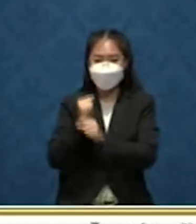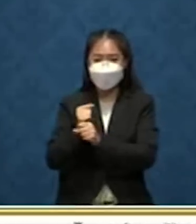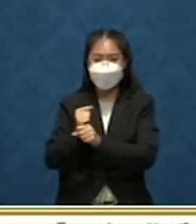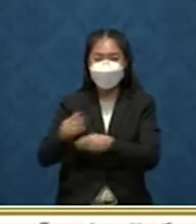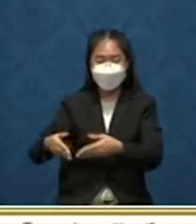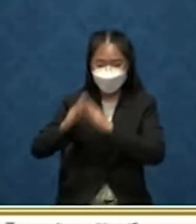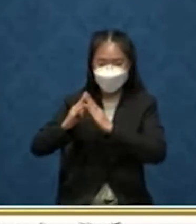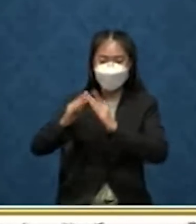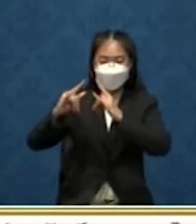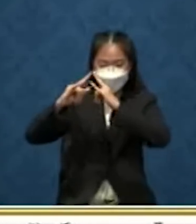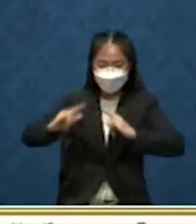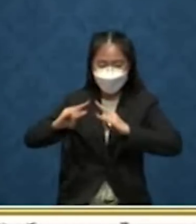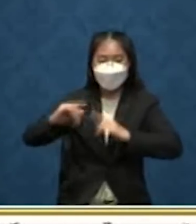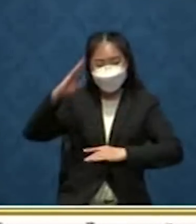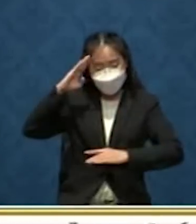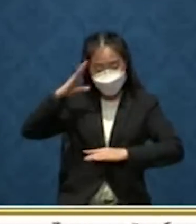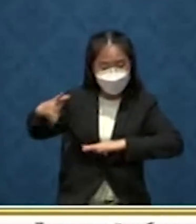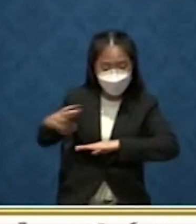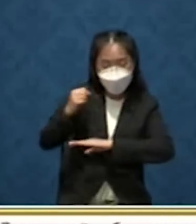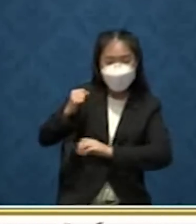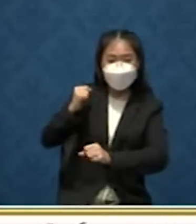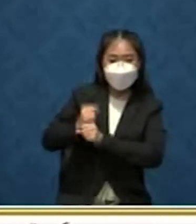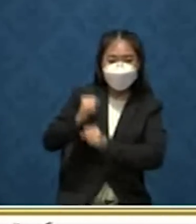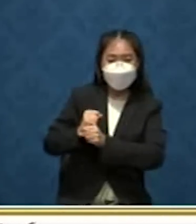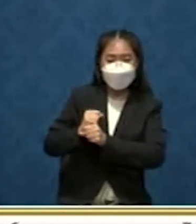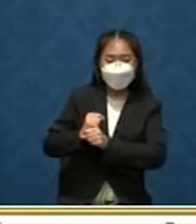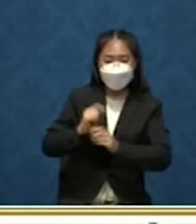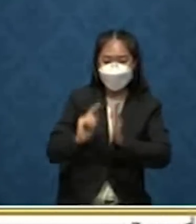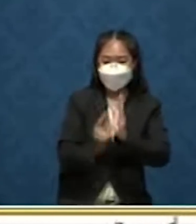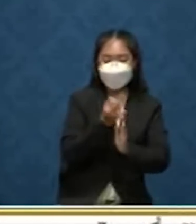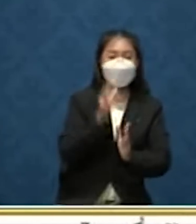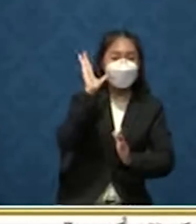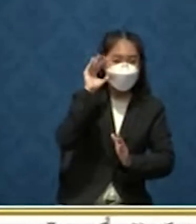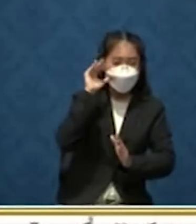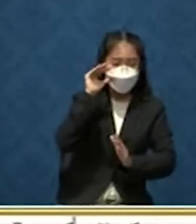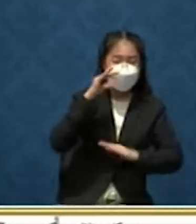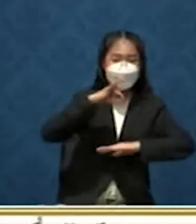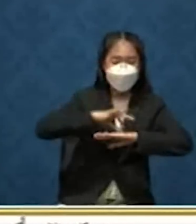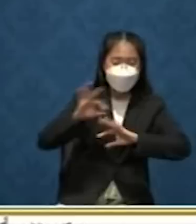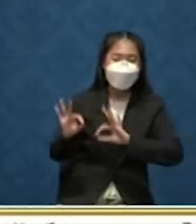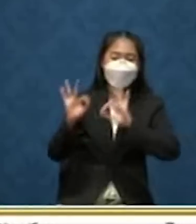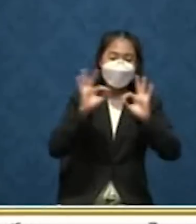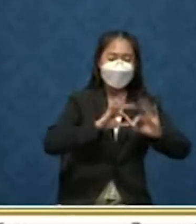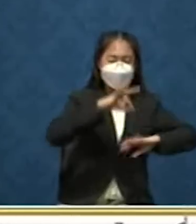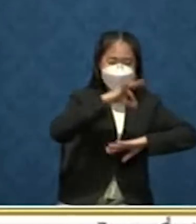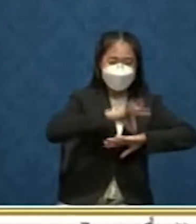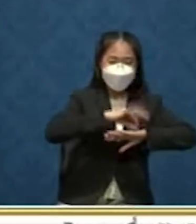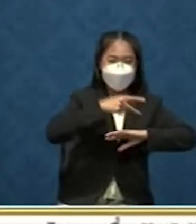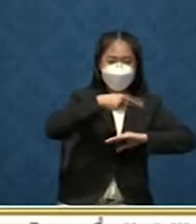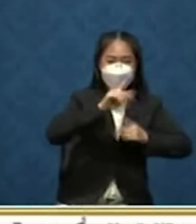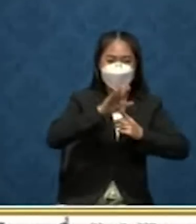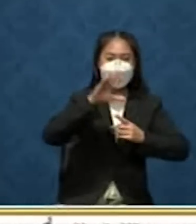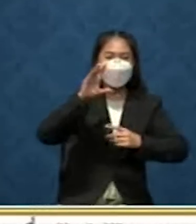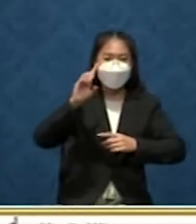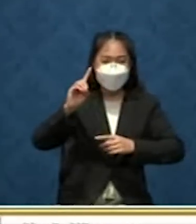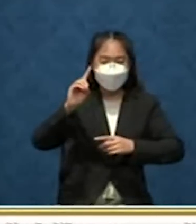รับเหมางานกองทับภาคที่สามตั้งแต่ช่วงที่พ่อตเองเป็แม่ทับจนเลื่อนไปเป็ปลัดกระลาหมมารอบนี้ไปเช่